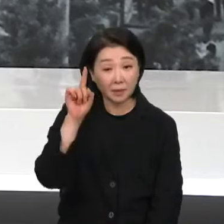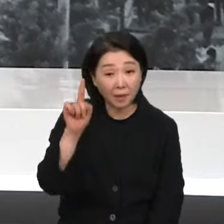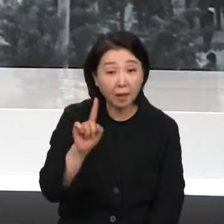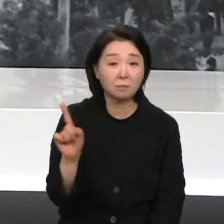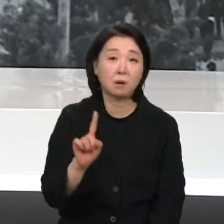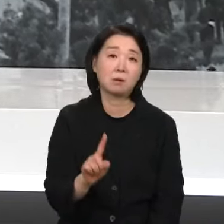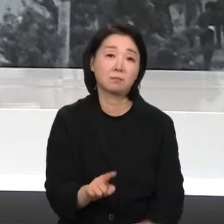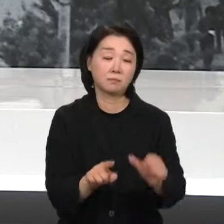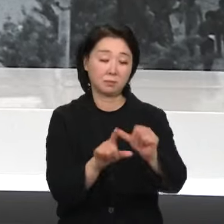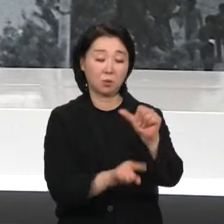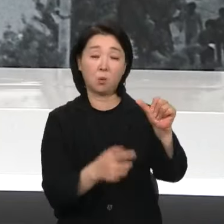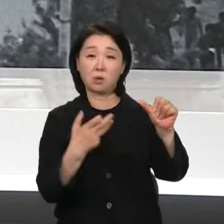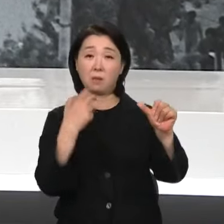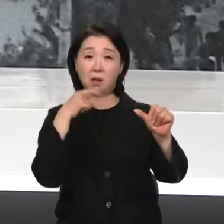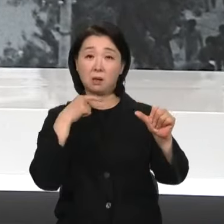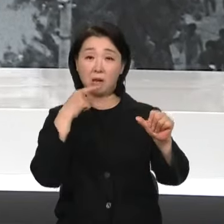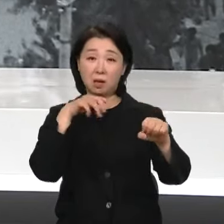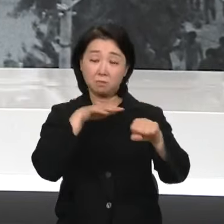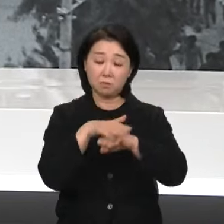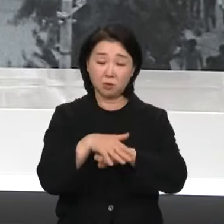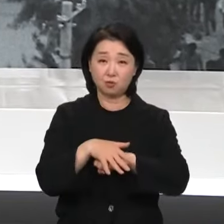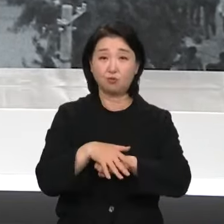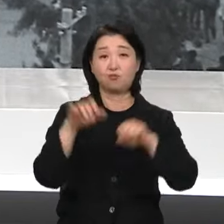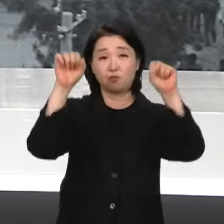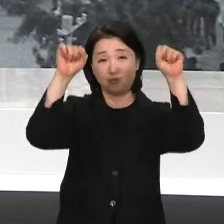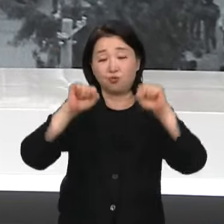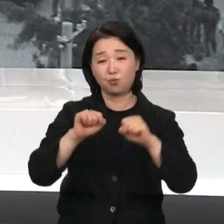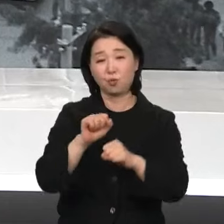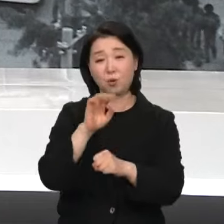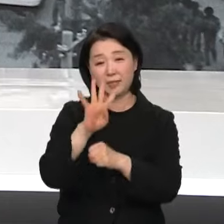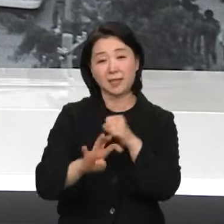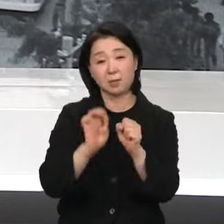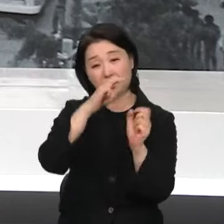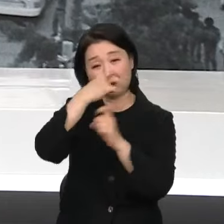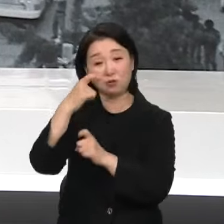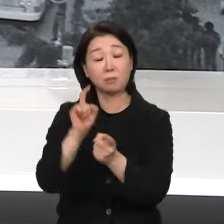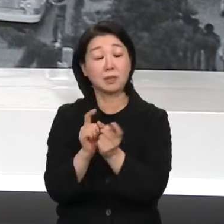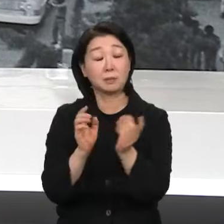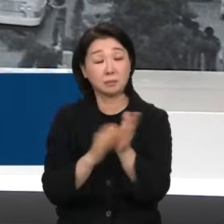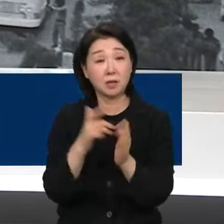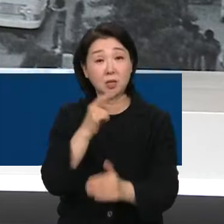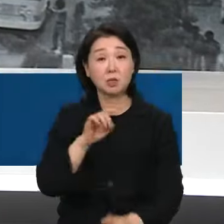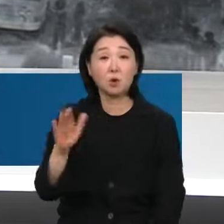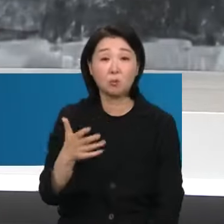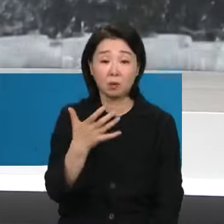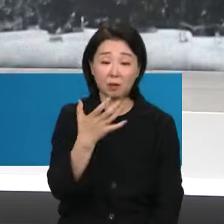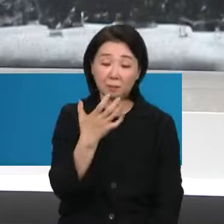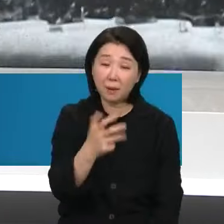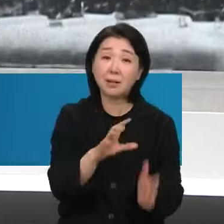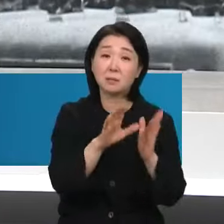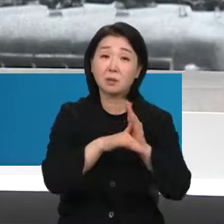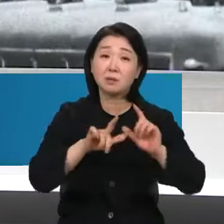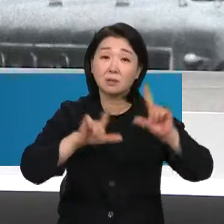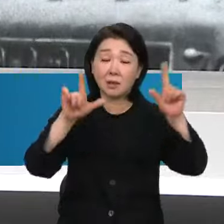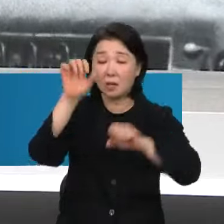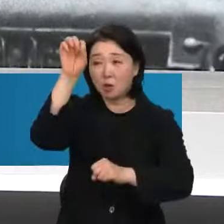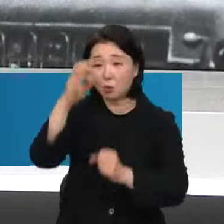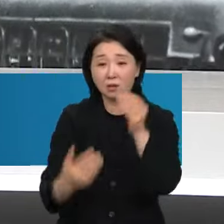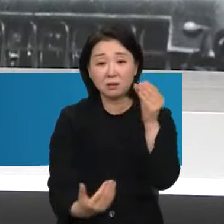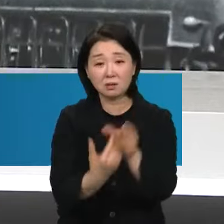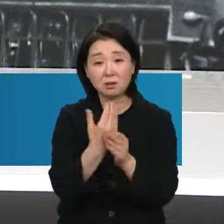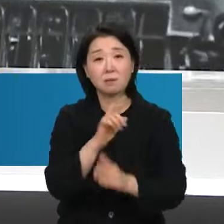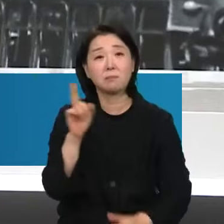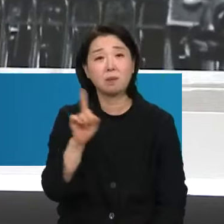내일이면 5.18 민주화운동이 44주년을 맞습니다. 1980년 그날, 광주에서 무슨 일이